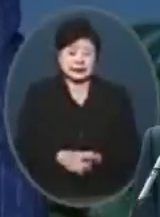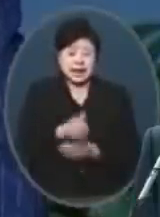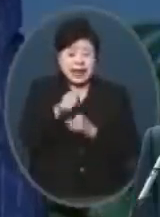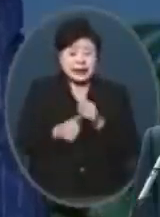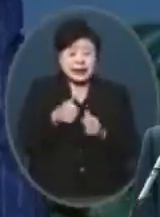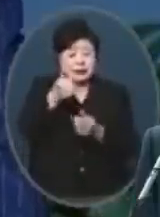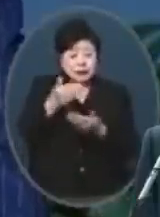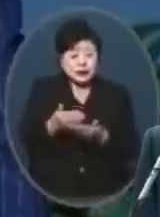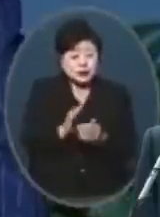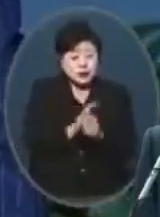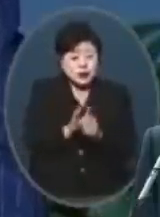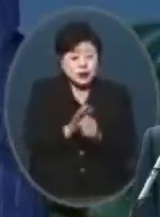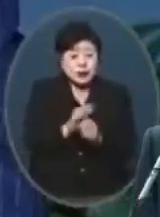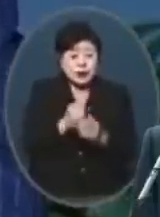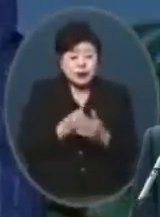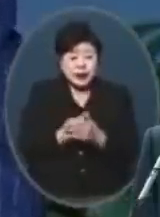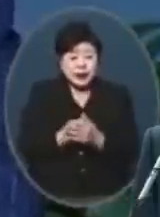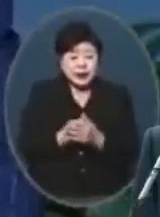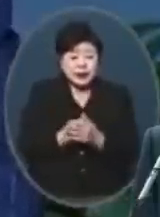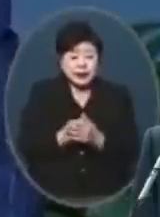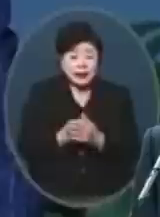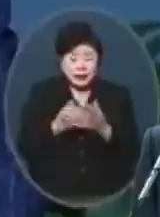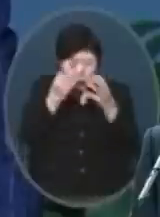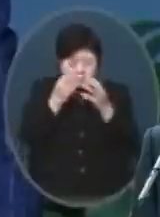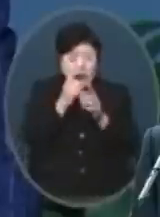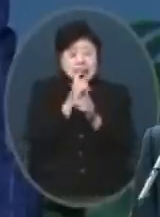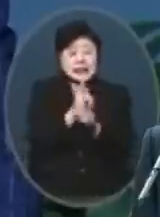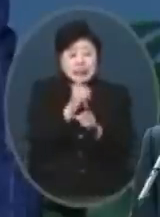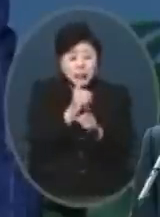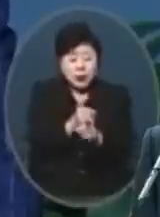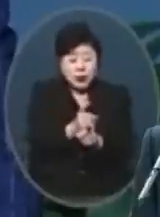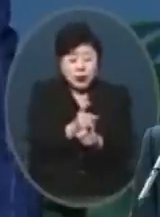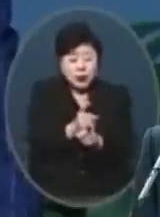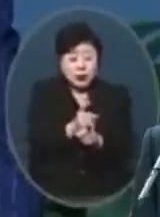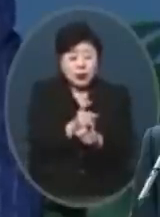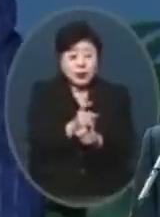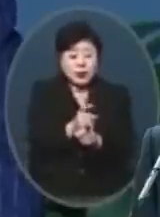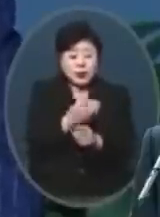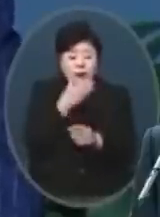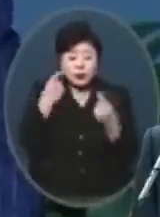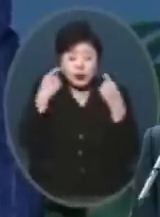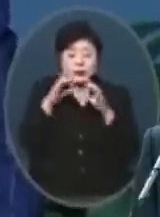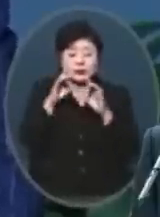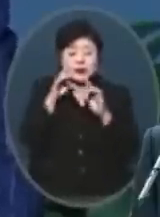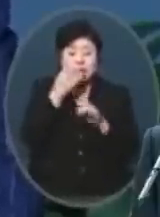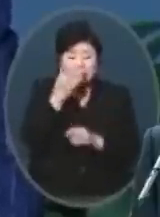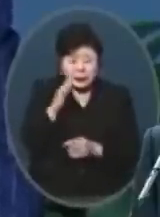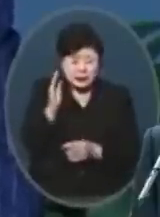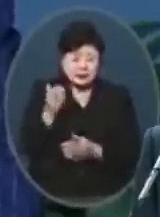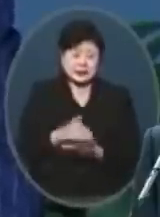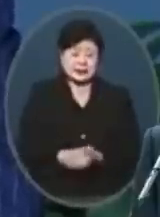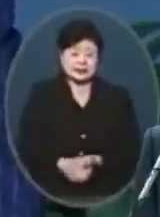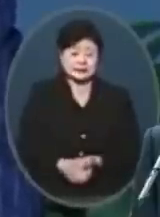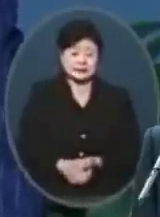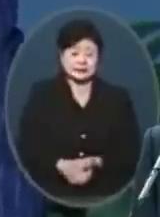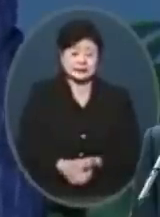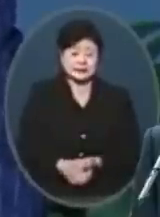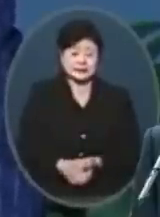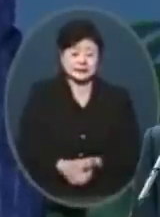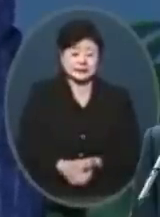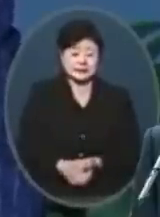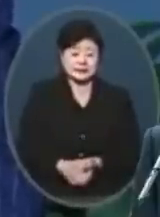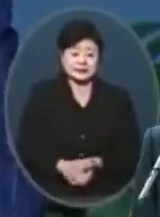하나님이 주시는 위로 때문에 그 고난을 이기고 복음을 전할 수 있었다는 것입니다.